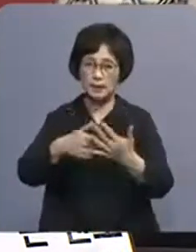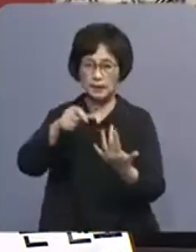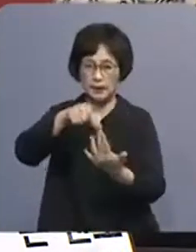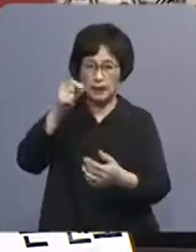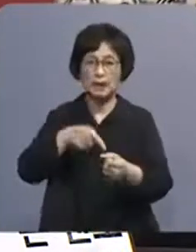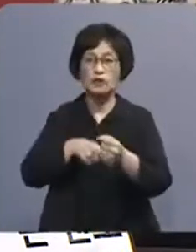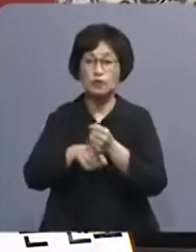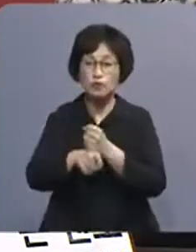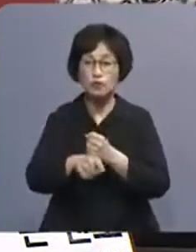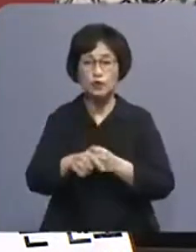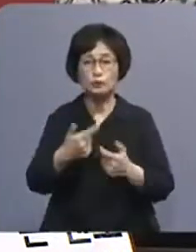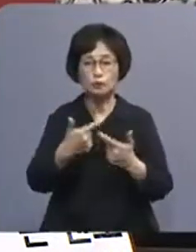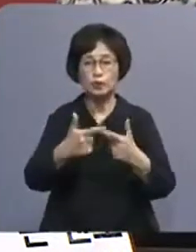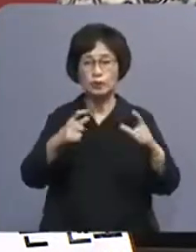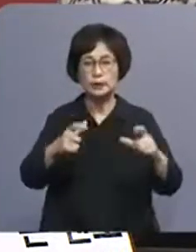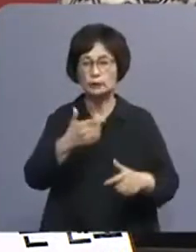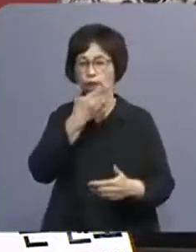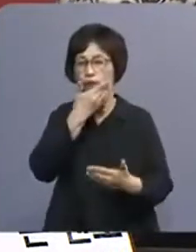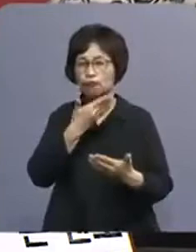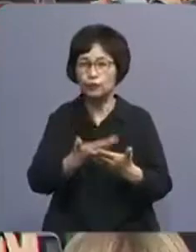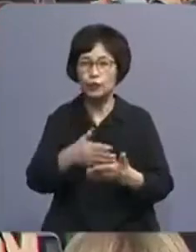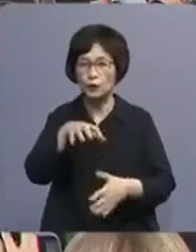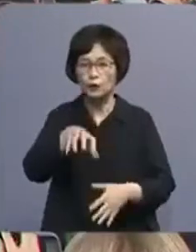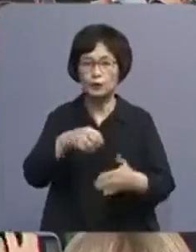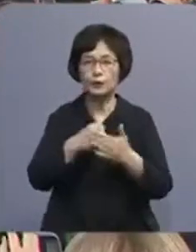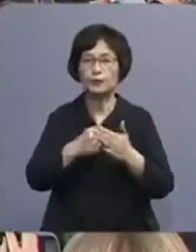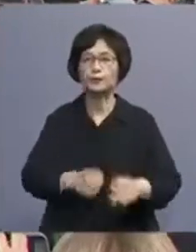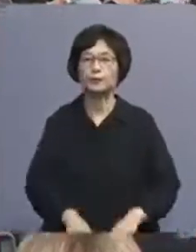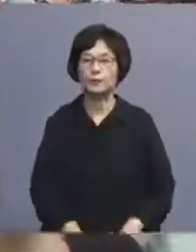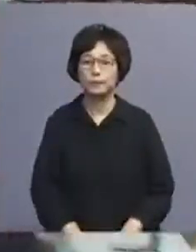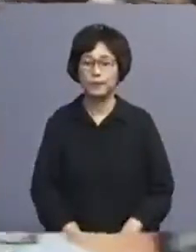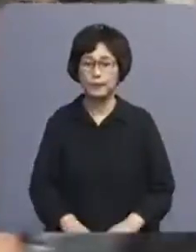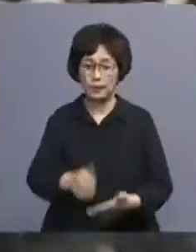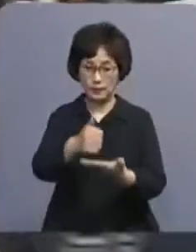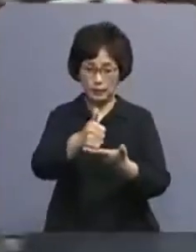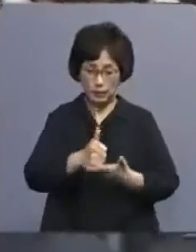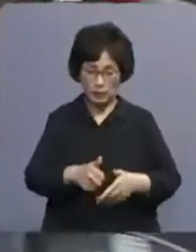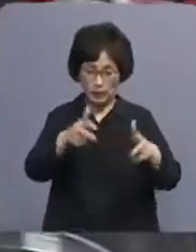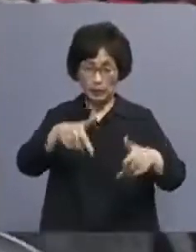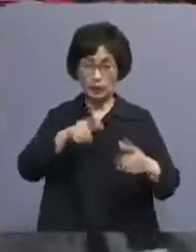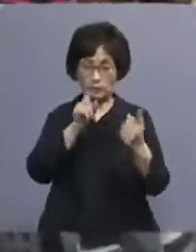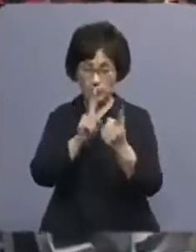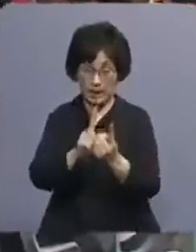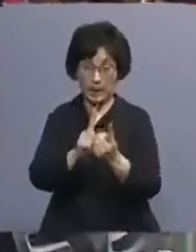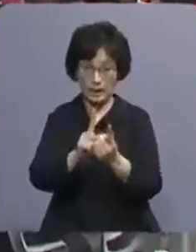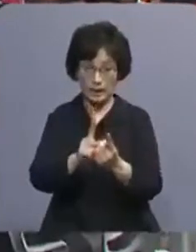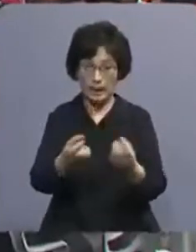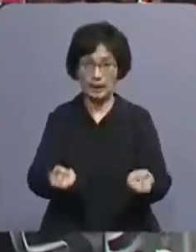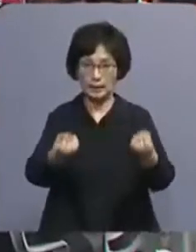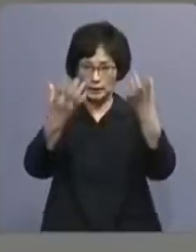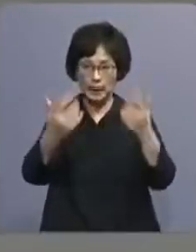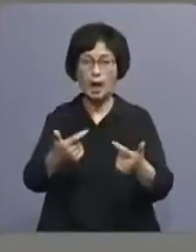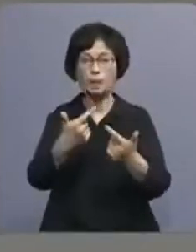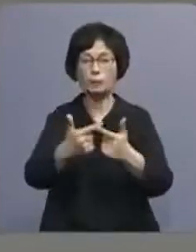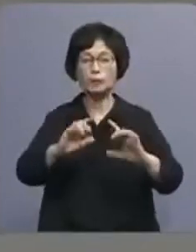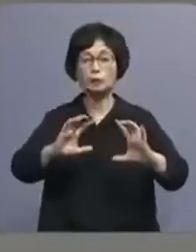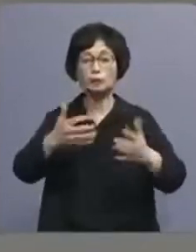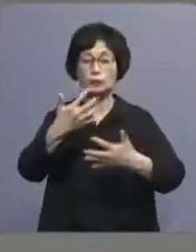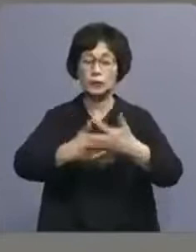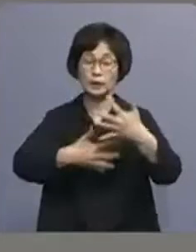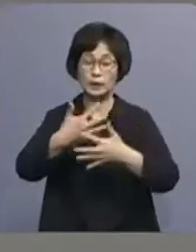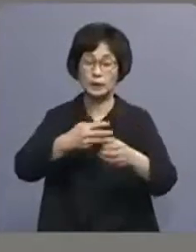We make our movies to be universal. 관객과 직접 만나는 부대 행사가 이어져